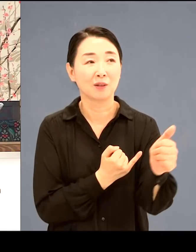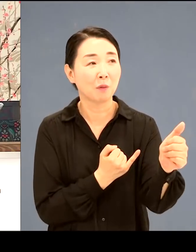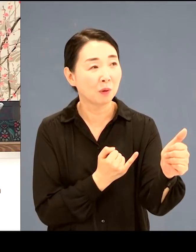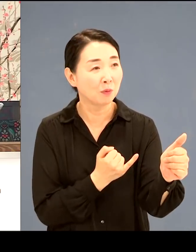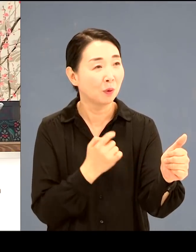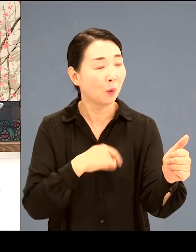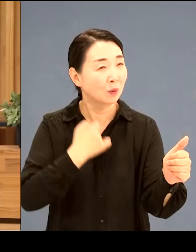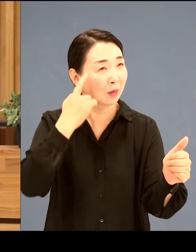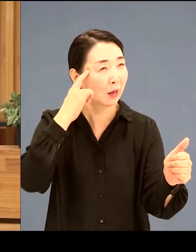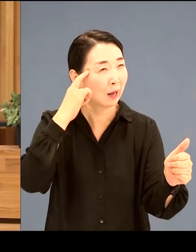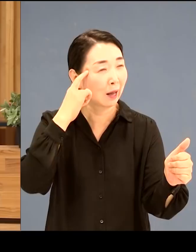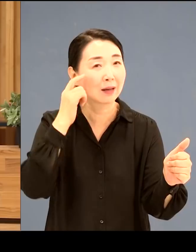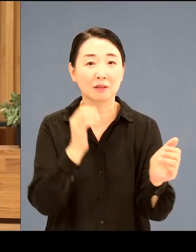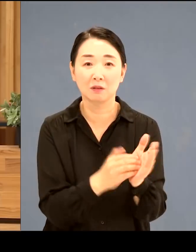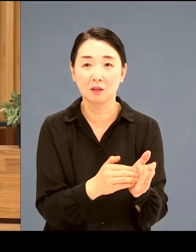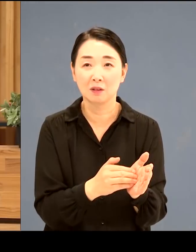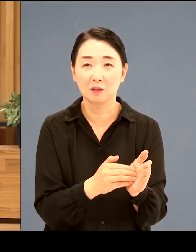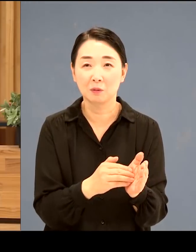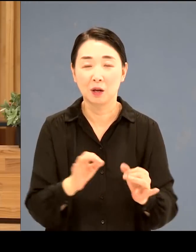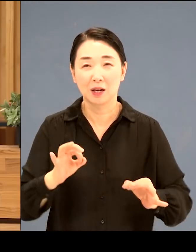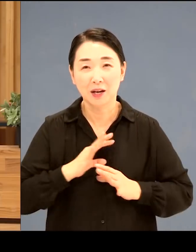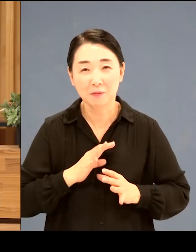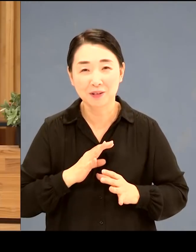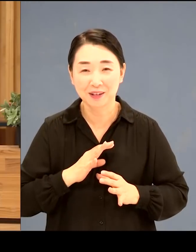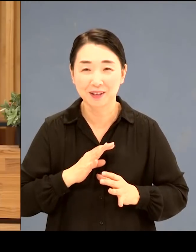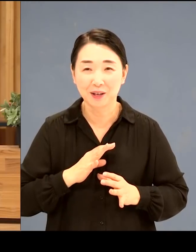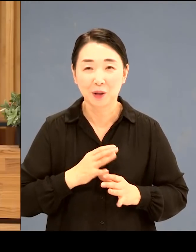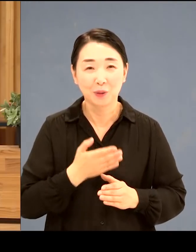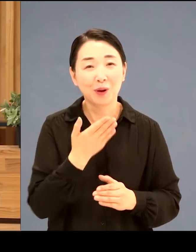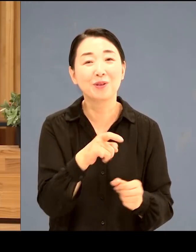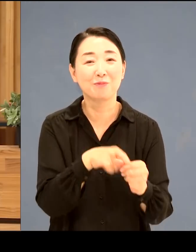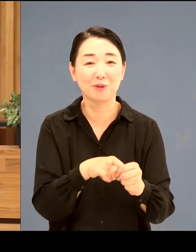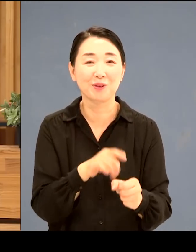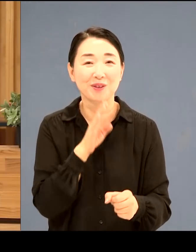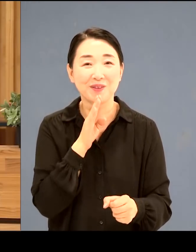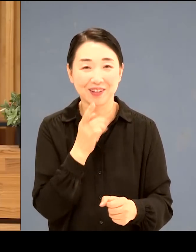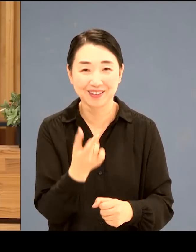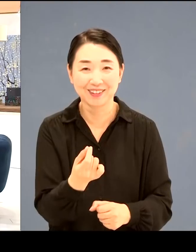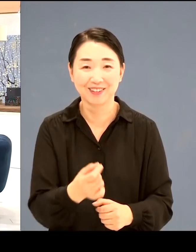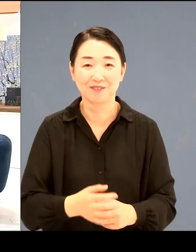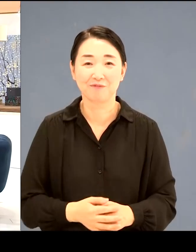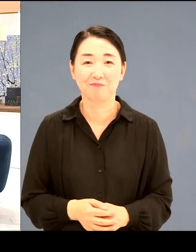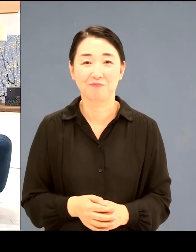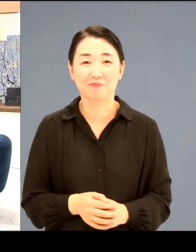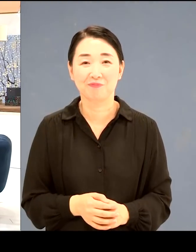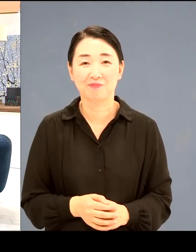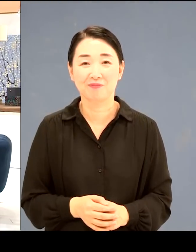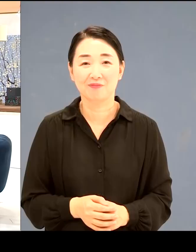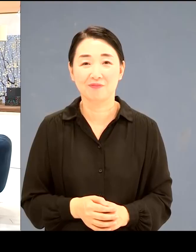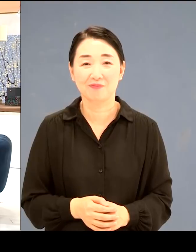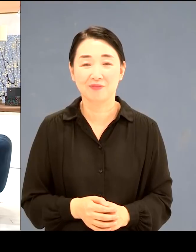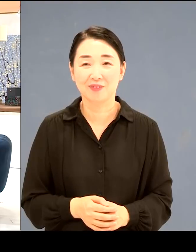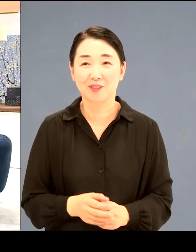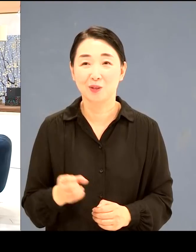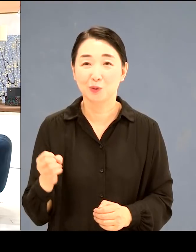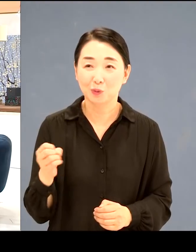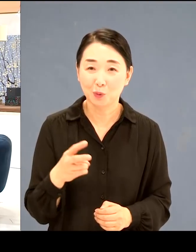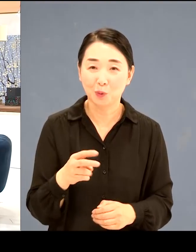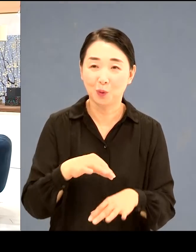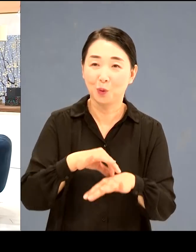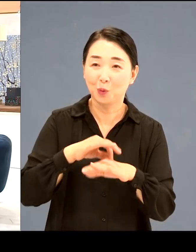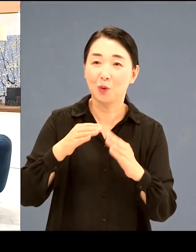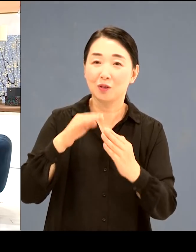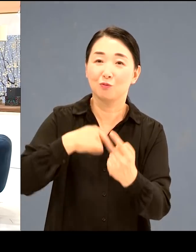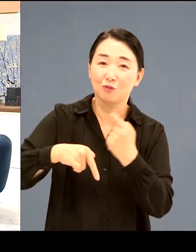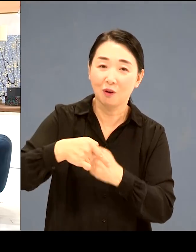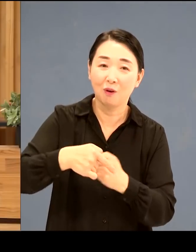아, 네. 그래서 깜짝 놀래키려고 했는데 정말 깜짝 놀래게 됐네요. 그러니까 그죠? 일부러 가방 브랜드랑 또 비슷하게 또 고깃집을 네, 한 거잖아요.